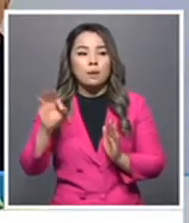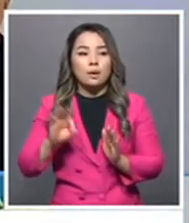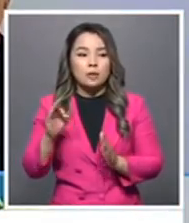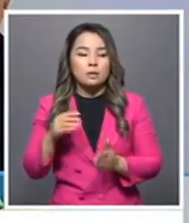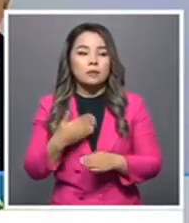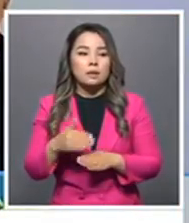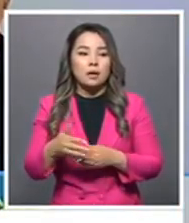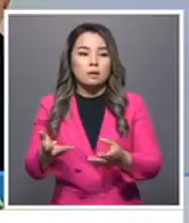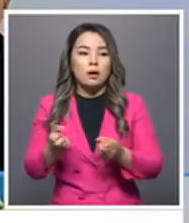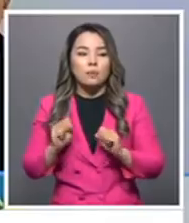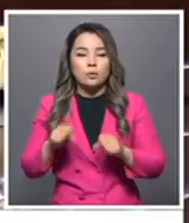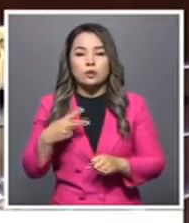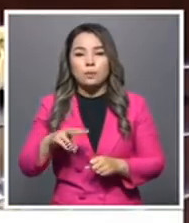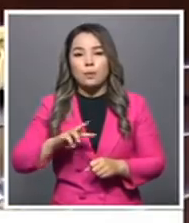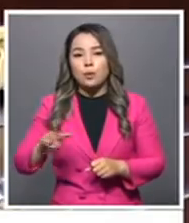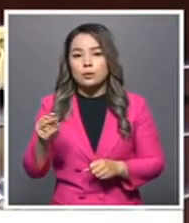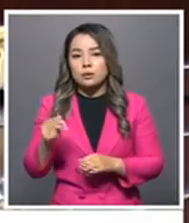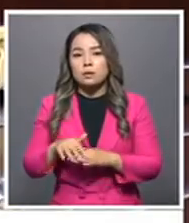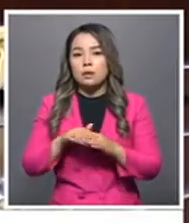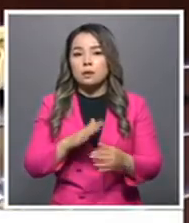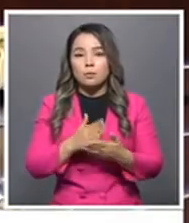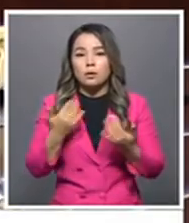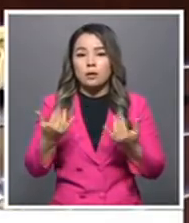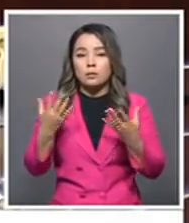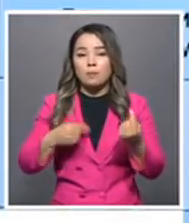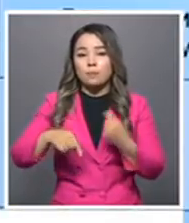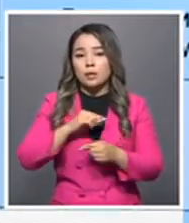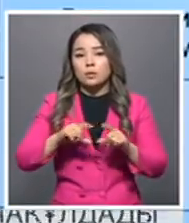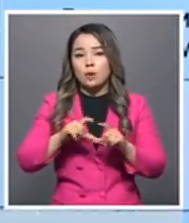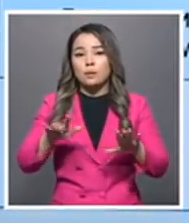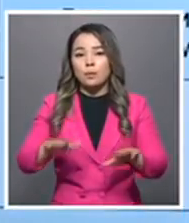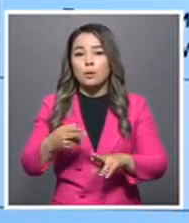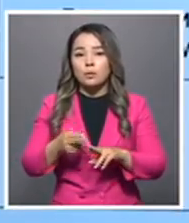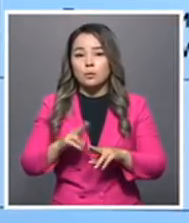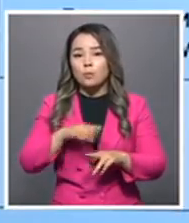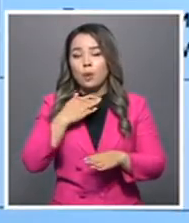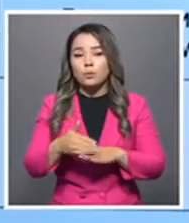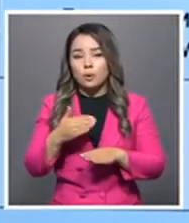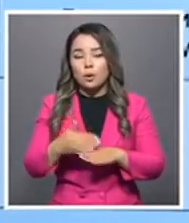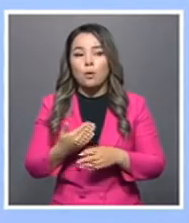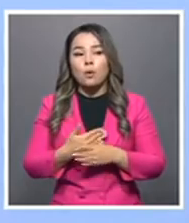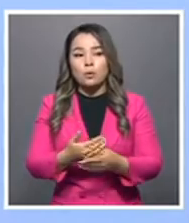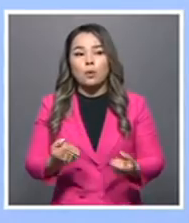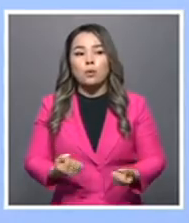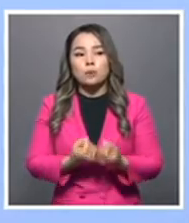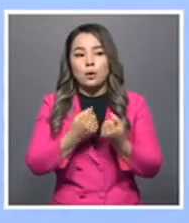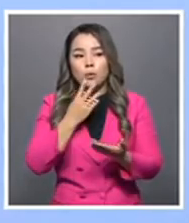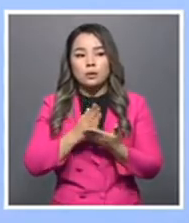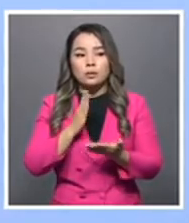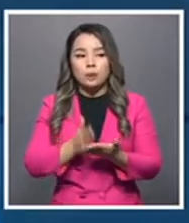қарыз көлемі 20 миллион теңгеге дейін. Қазірдің өзінде бизнес субъектілердің біразына осындай қолдау көрсетілген.